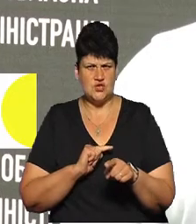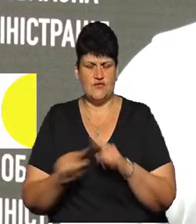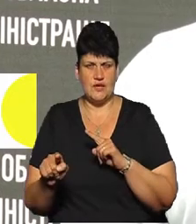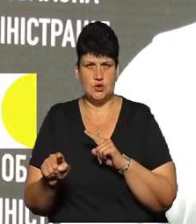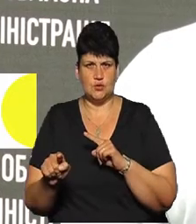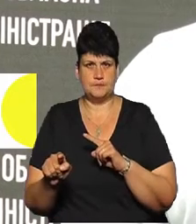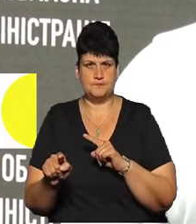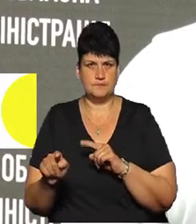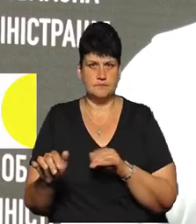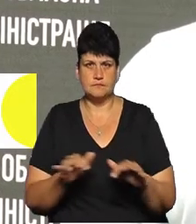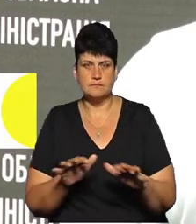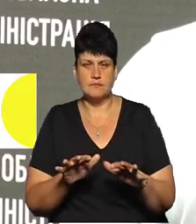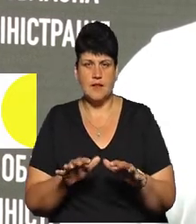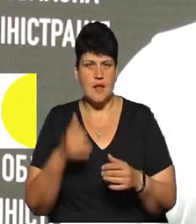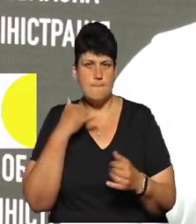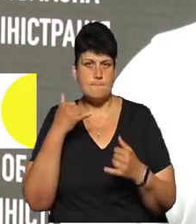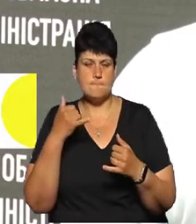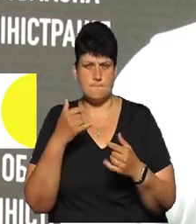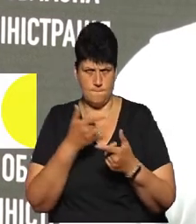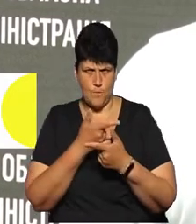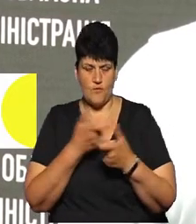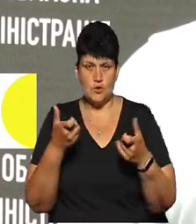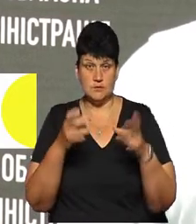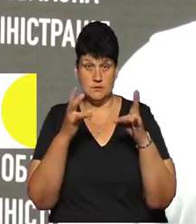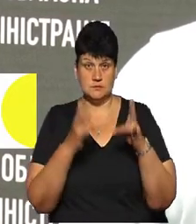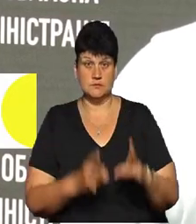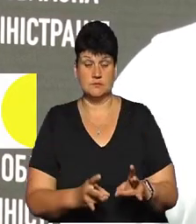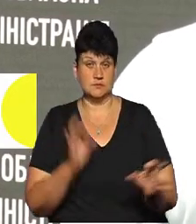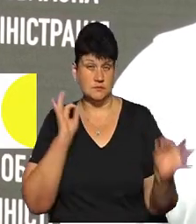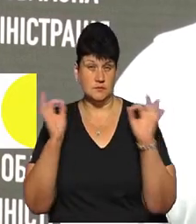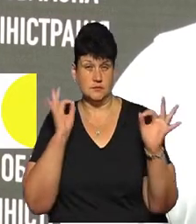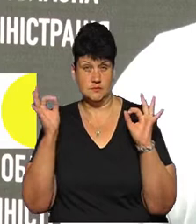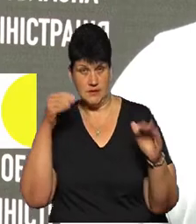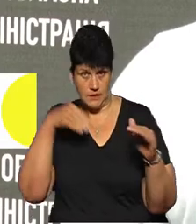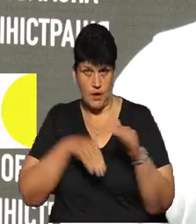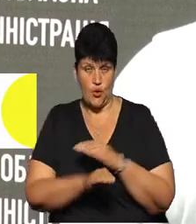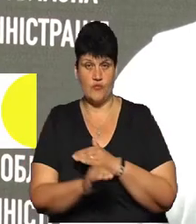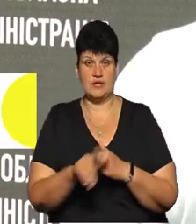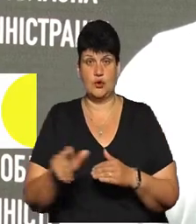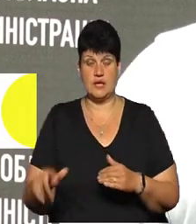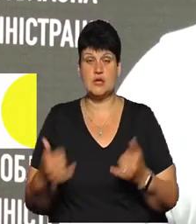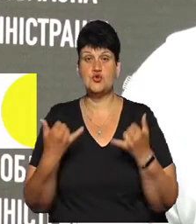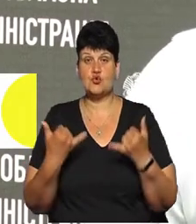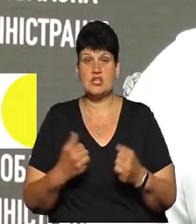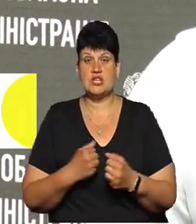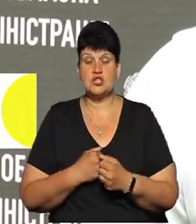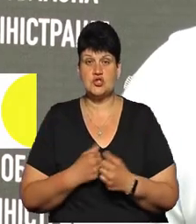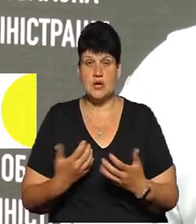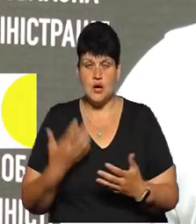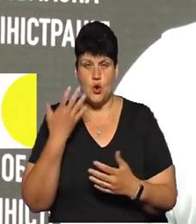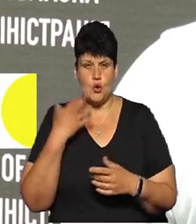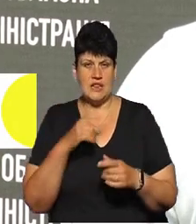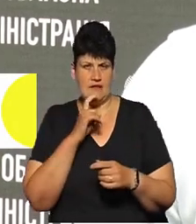на повідомлення про небезпеку і евакуйовувати людей. Сьогодні, на жаль, коли в Вінниці була трагедія,